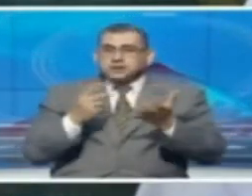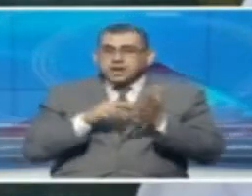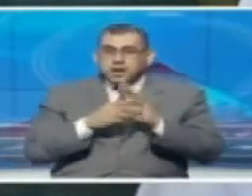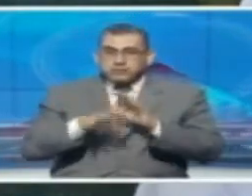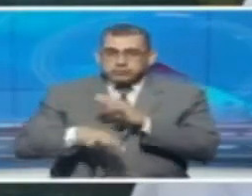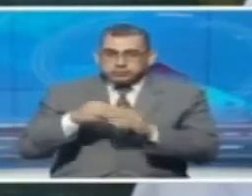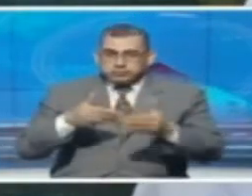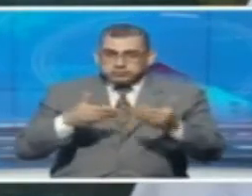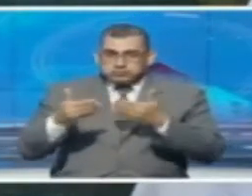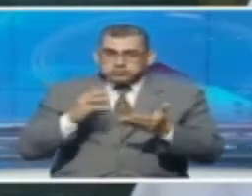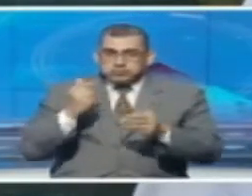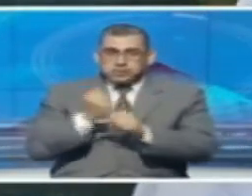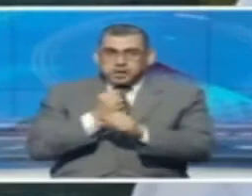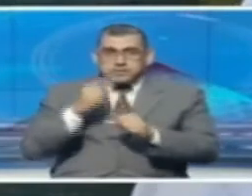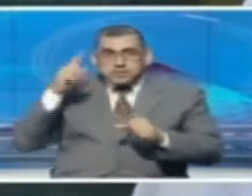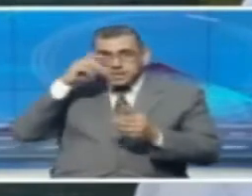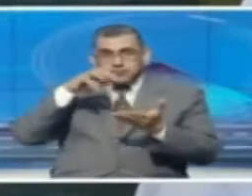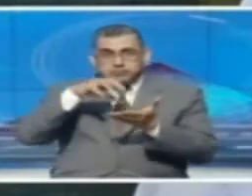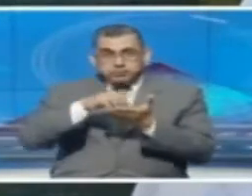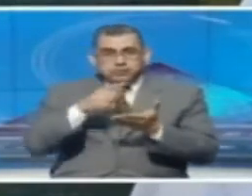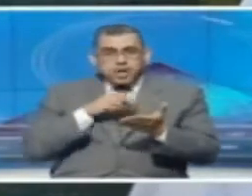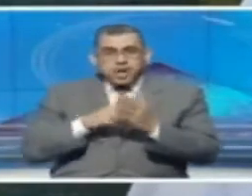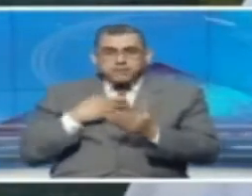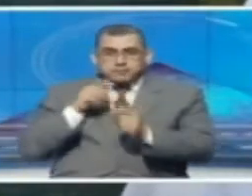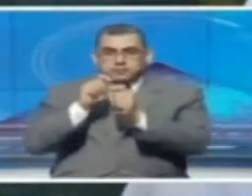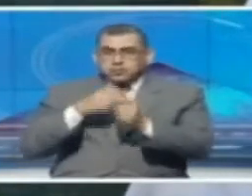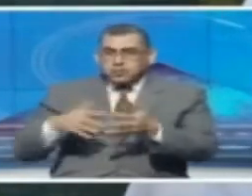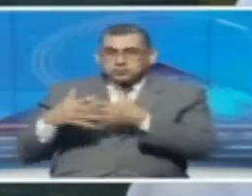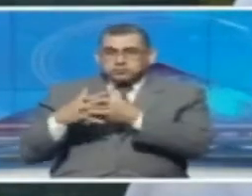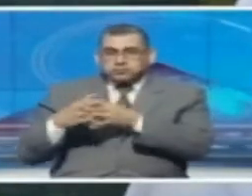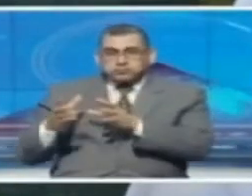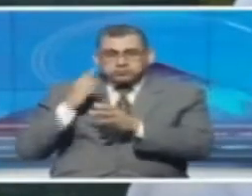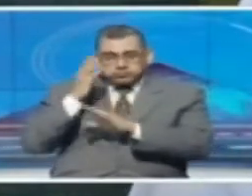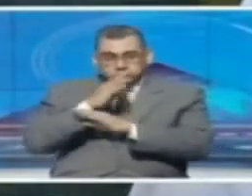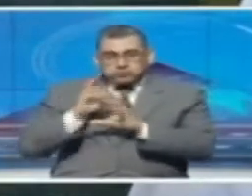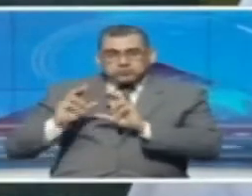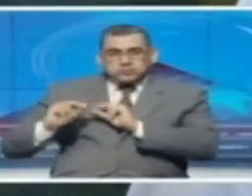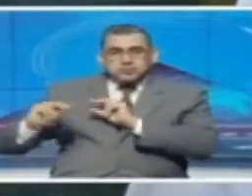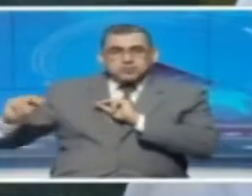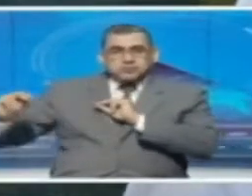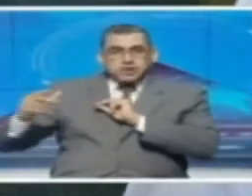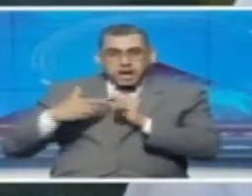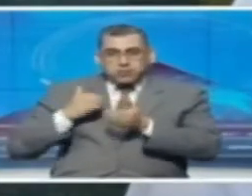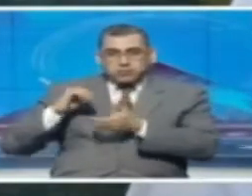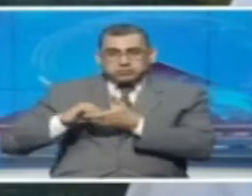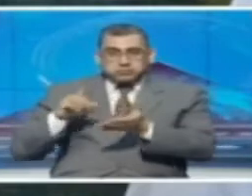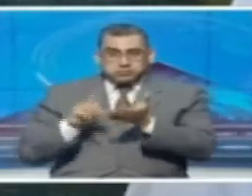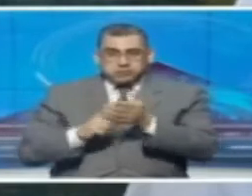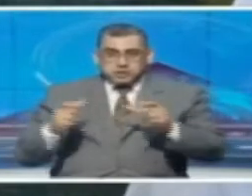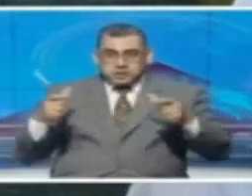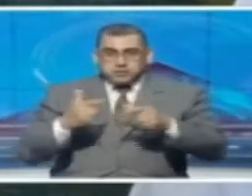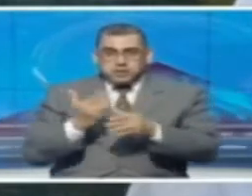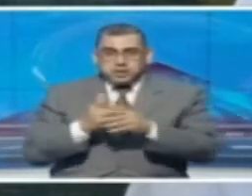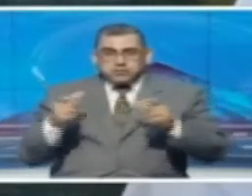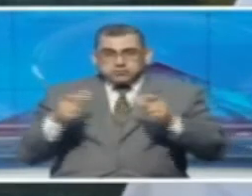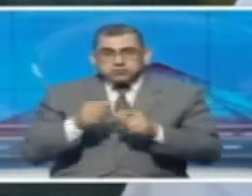الكوارث والأزمات ضمن يعني استراتيجية موحدة. فاجتماع اليوم في الحقيقة هو يعني اجتماع